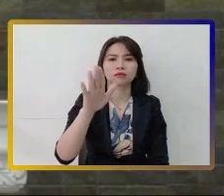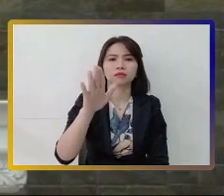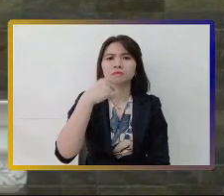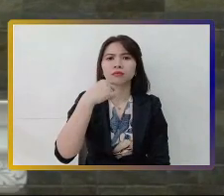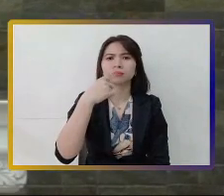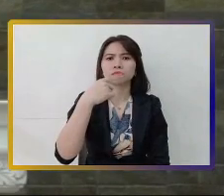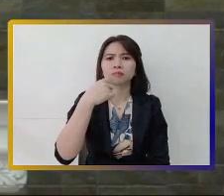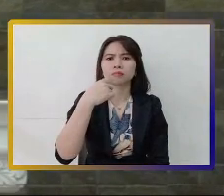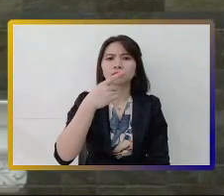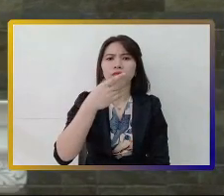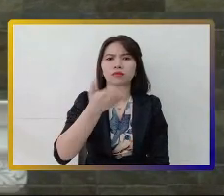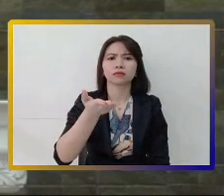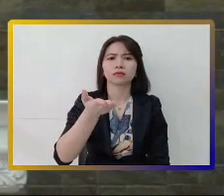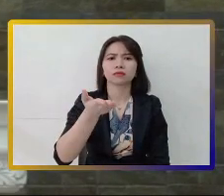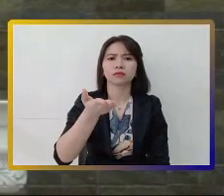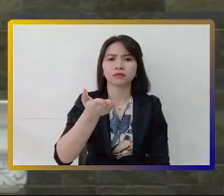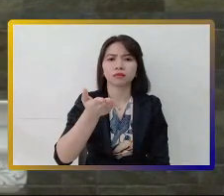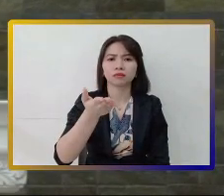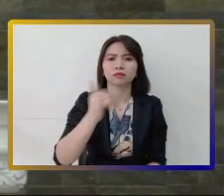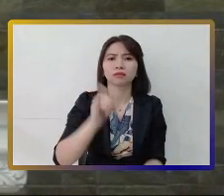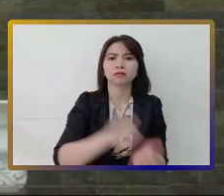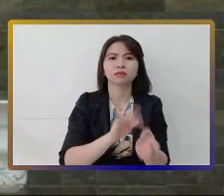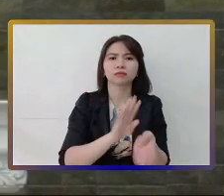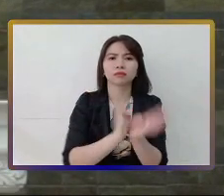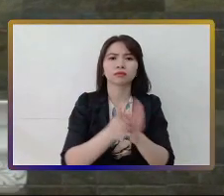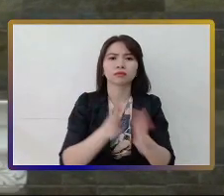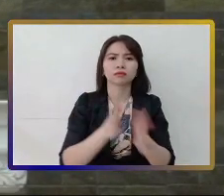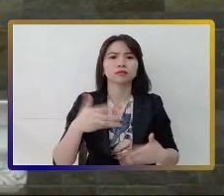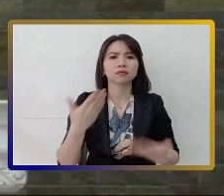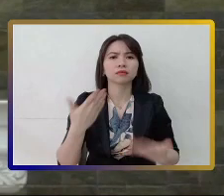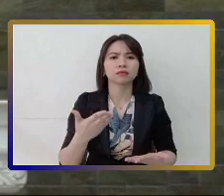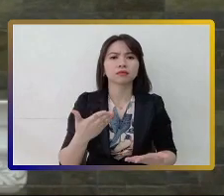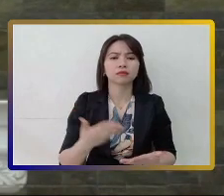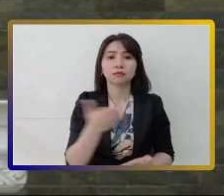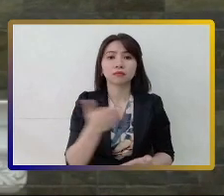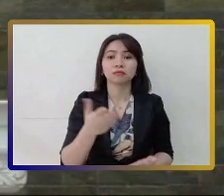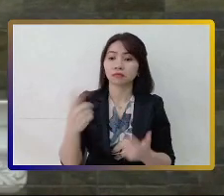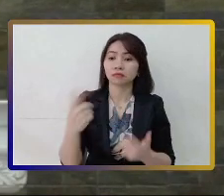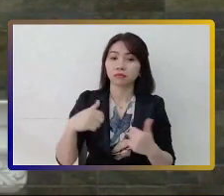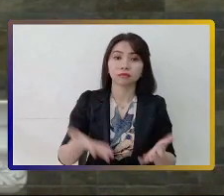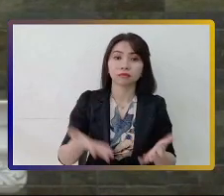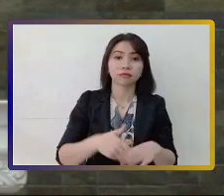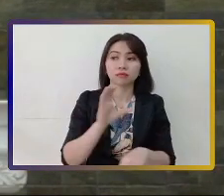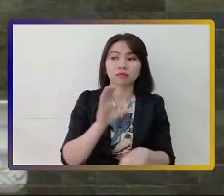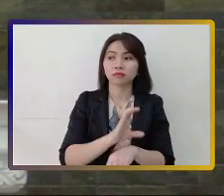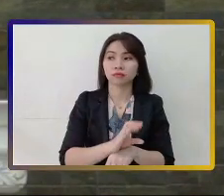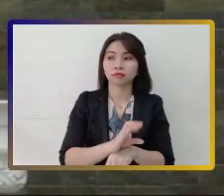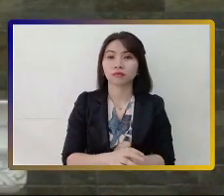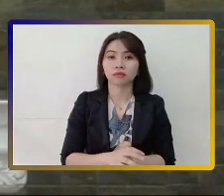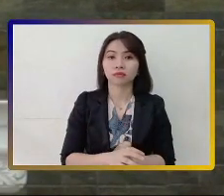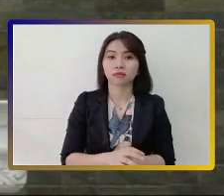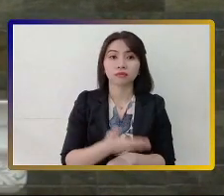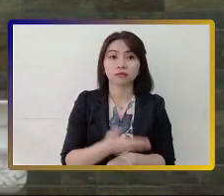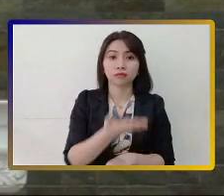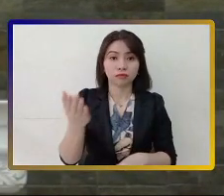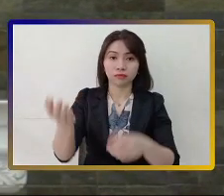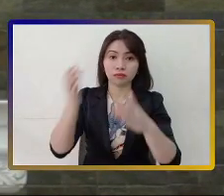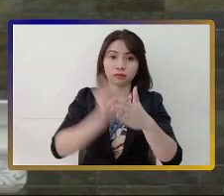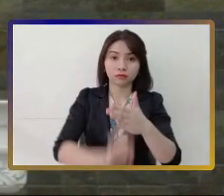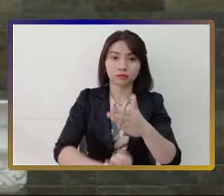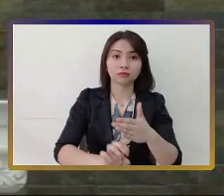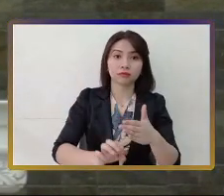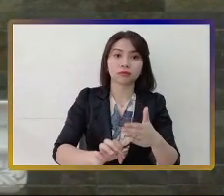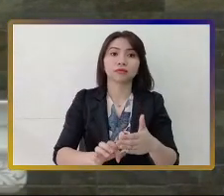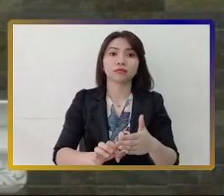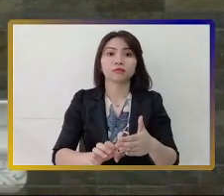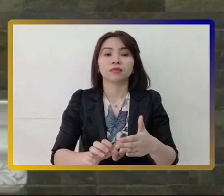ang natuwa na pumasok kayo, hey, makinig, na pumasok kayo ng beauty